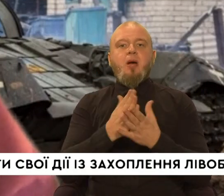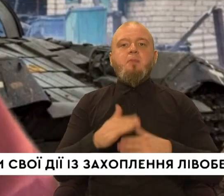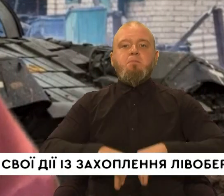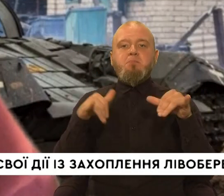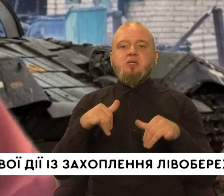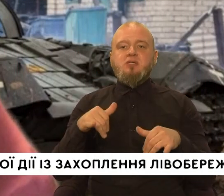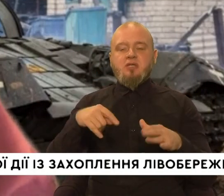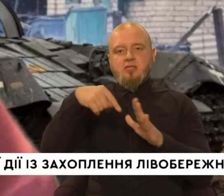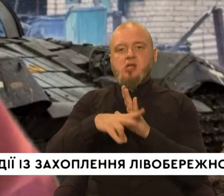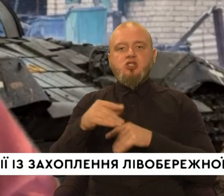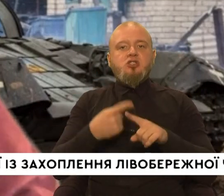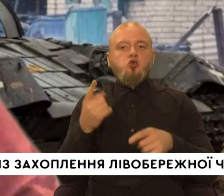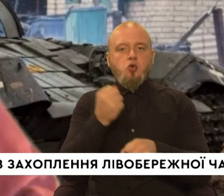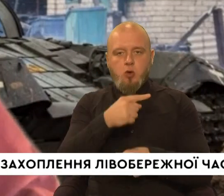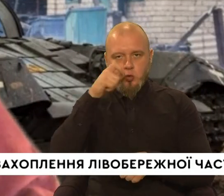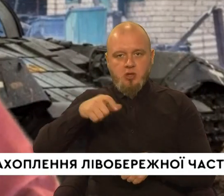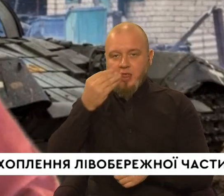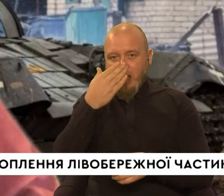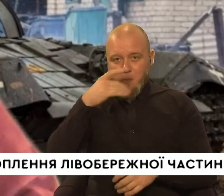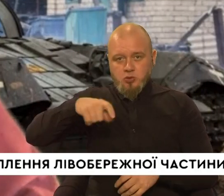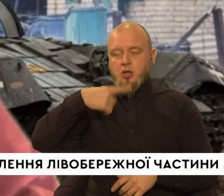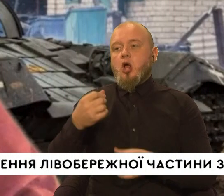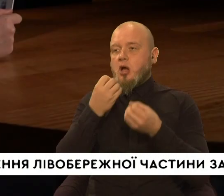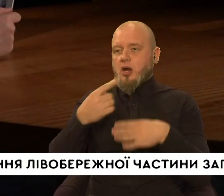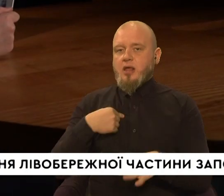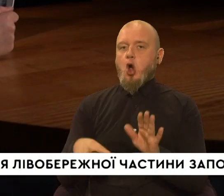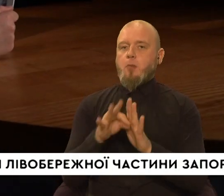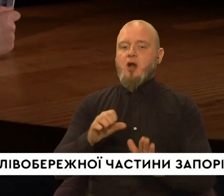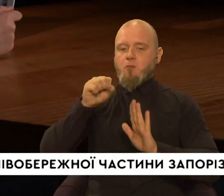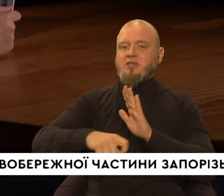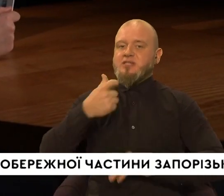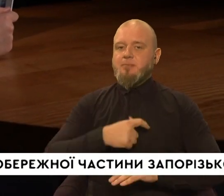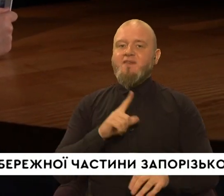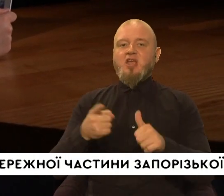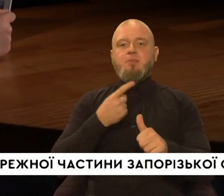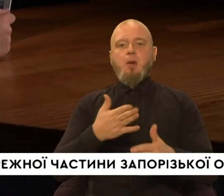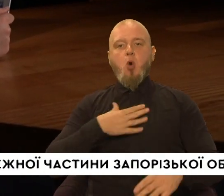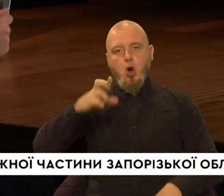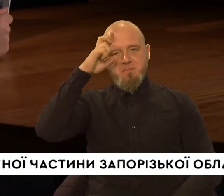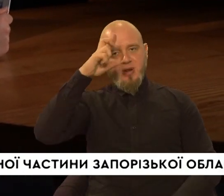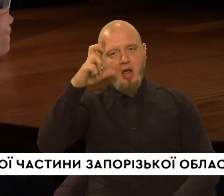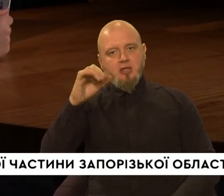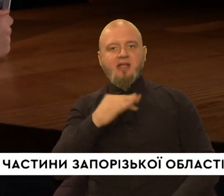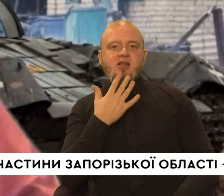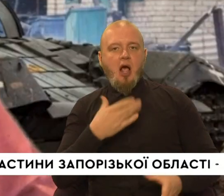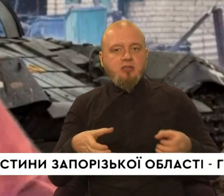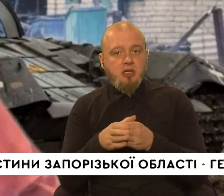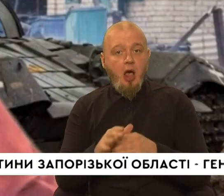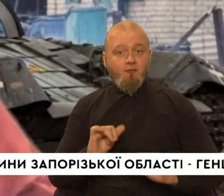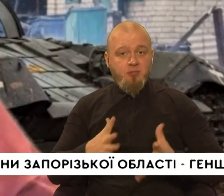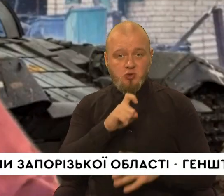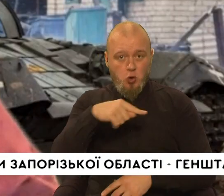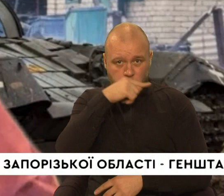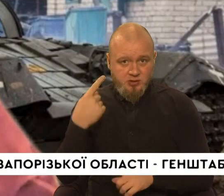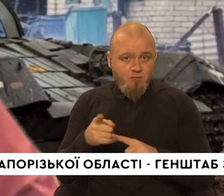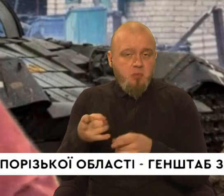те, що роблять росіяни. Японці казали: «Гаразд, я обираю вбити себе в ім'я мого імператора і нації». А у випадку з